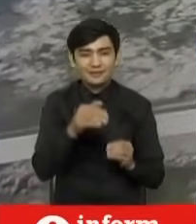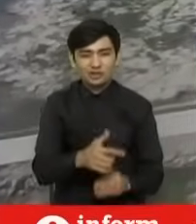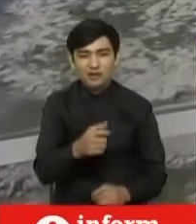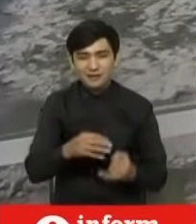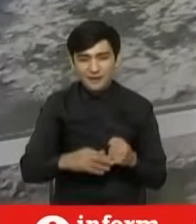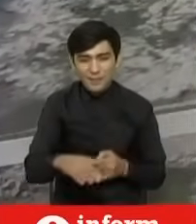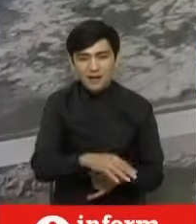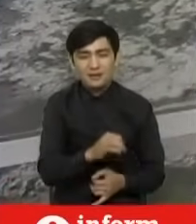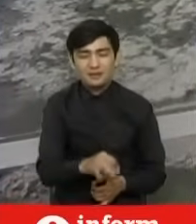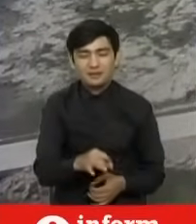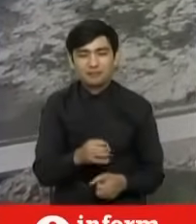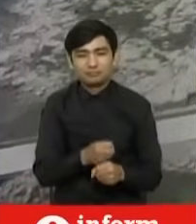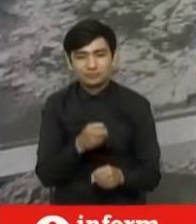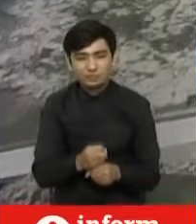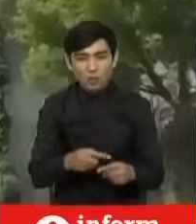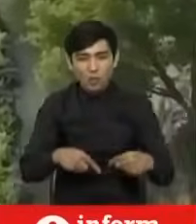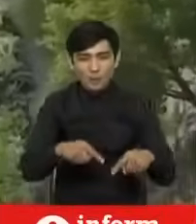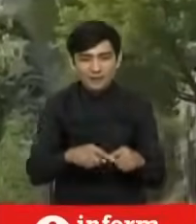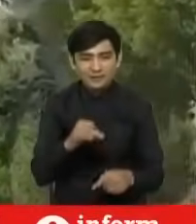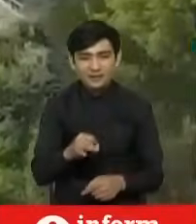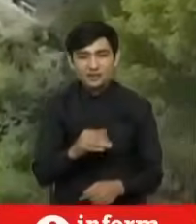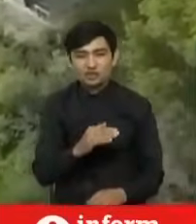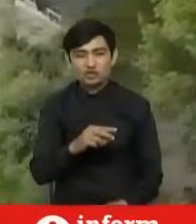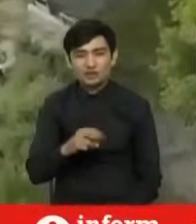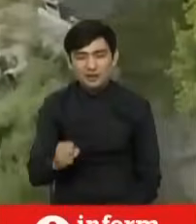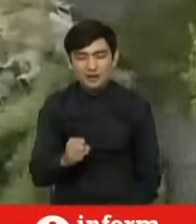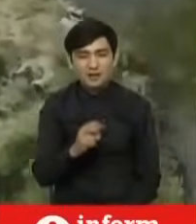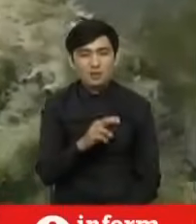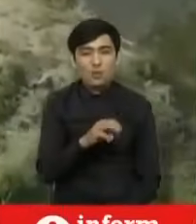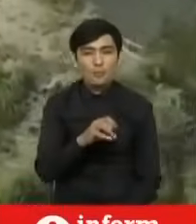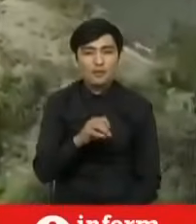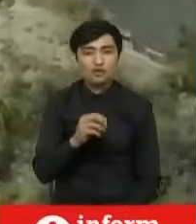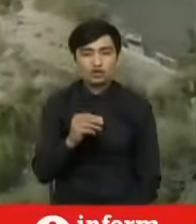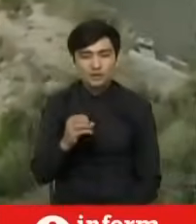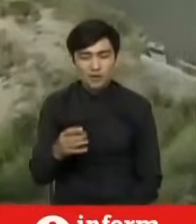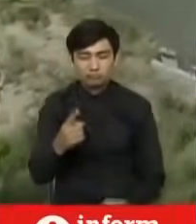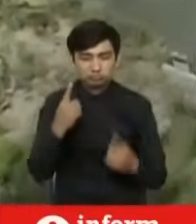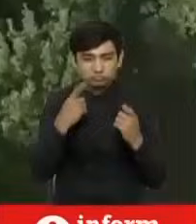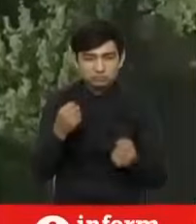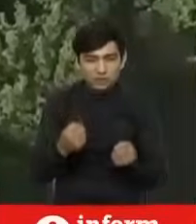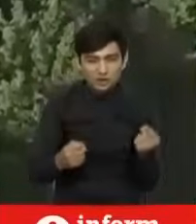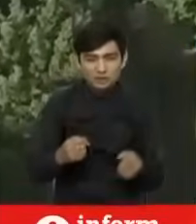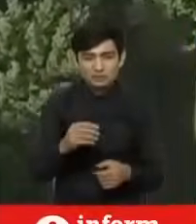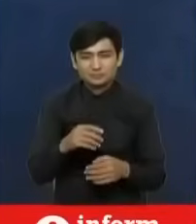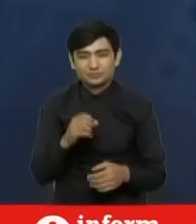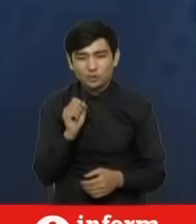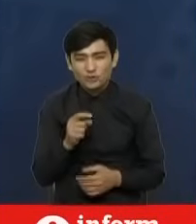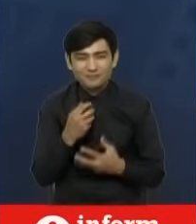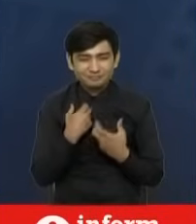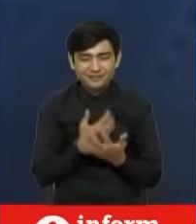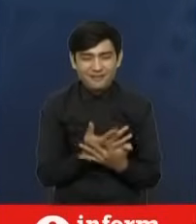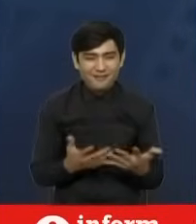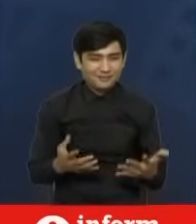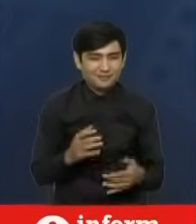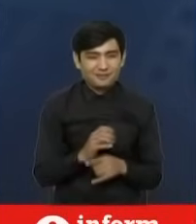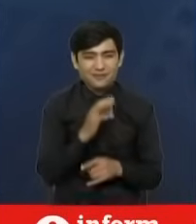гектаров земель, а также производственные объекты, жилая и коммерческая недвижимость, люксовые автомобили, ювелирные изделия. Кроме того, на